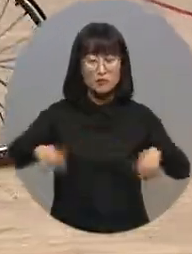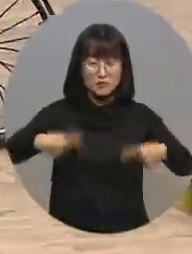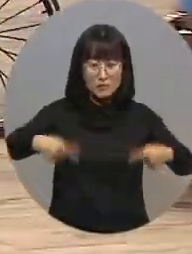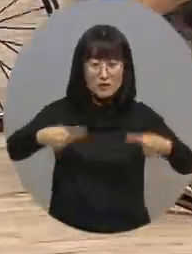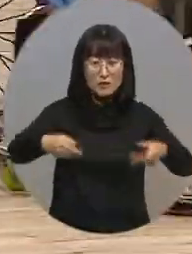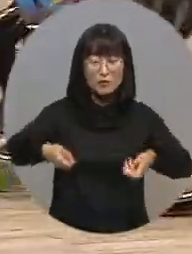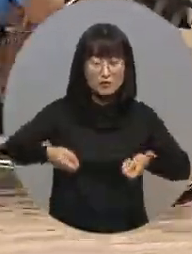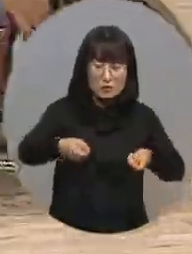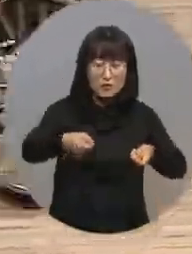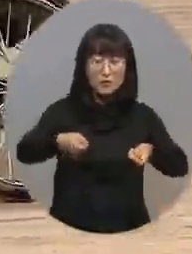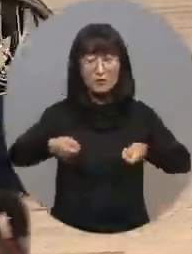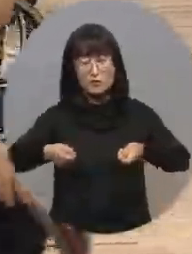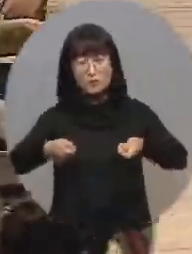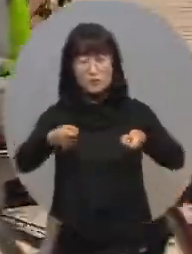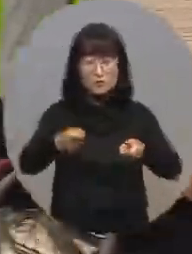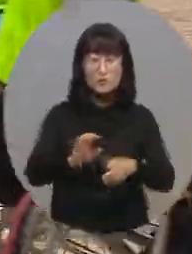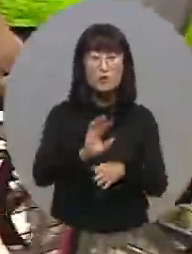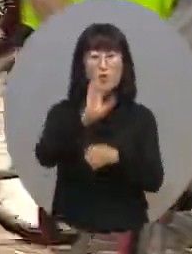고슛